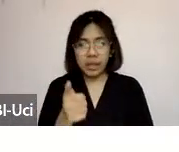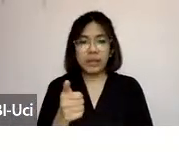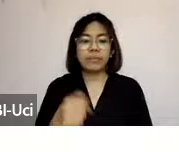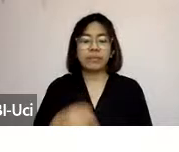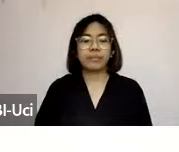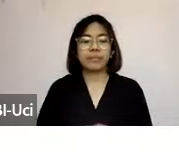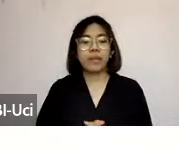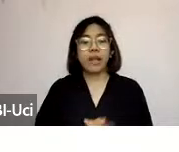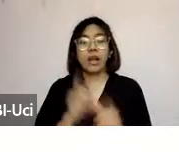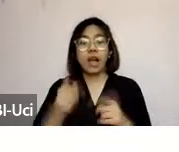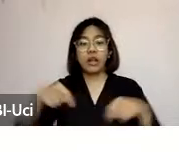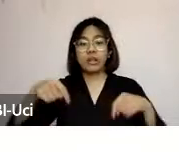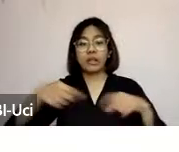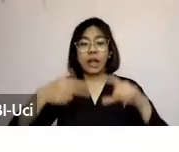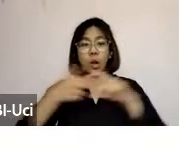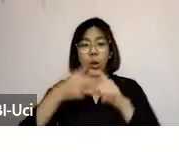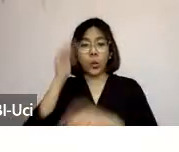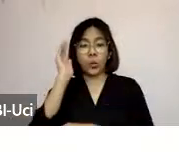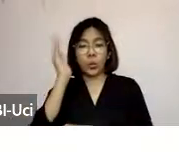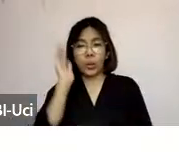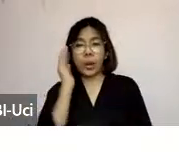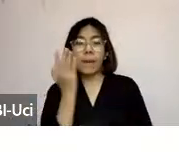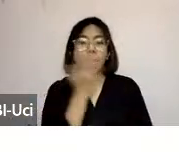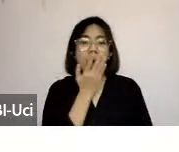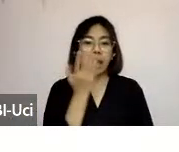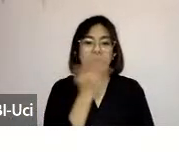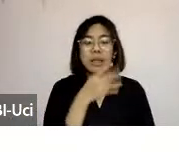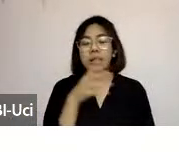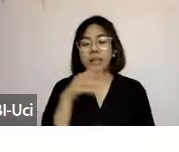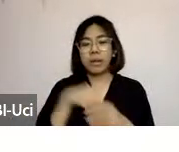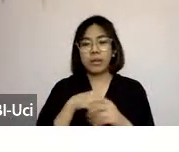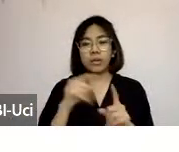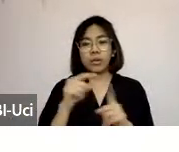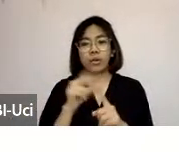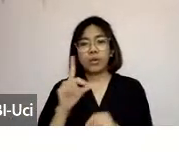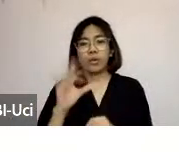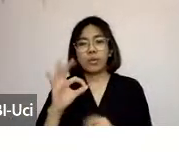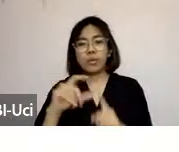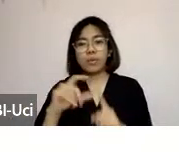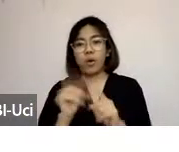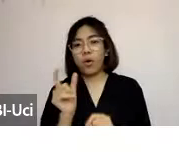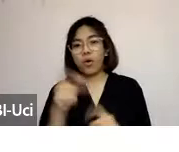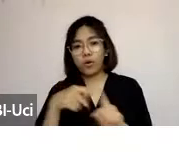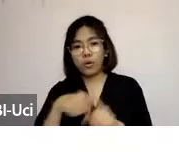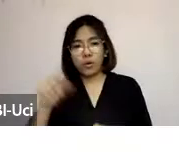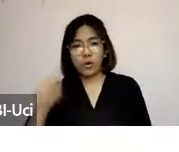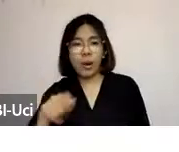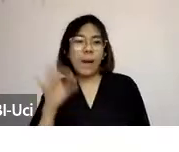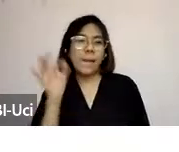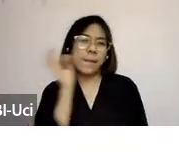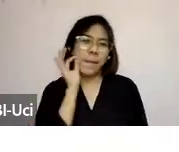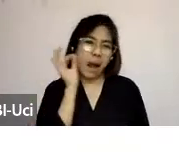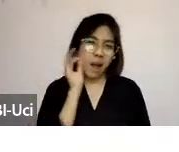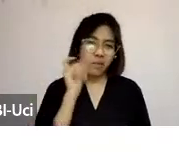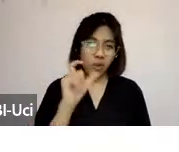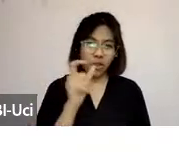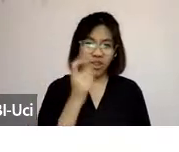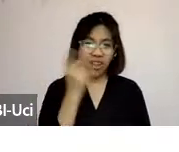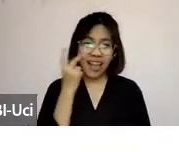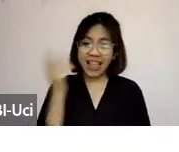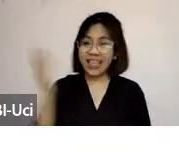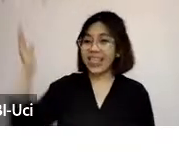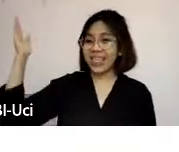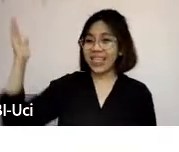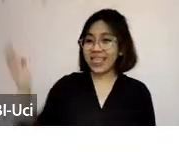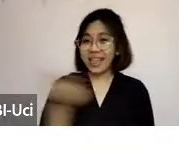ngobrol soal Bahasa sebagai produk hukum Mohon maaf ini contohnya mungkin teman-teman dah bosen jadi